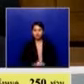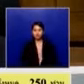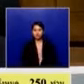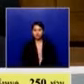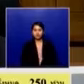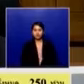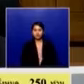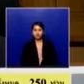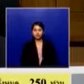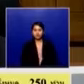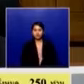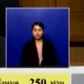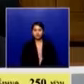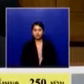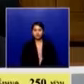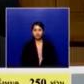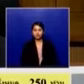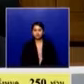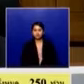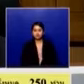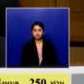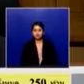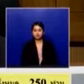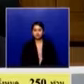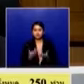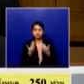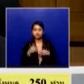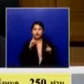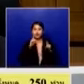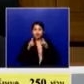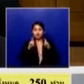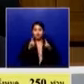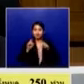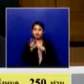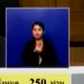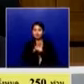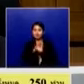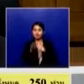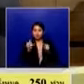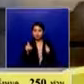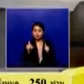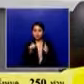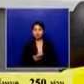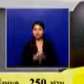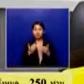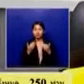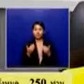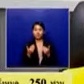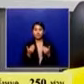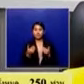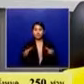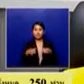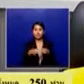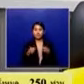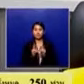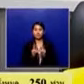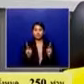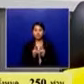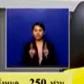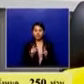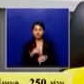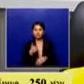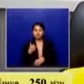ครับได้อภิปรายได้ซักถามพอสมควรแล้วนะครับรายงานของคณะกรรมการก็มีอยู่นะ